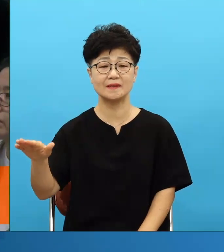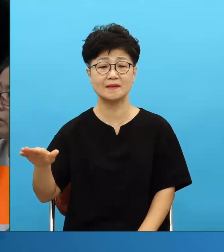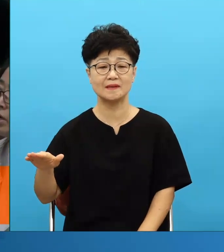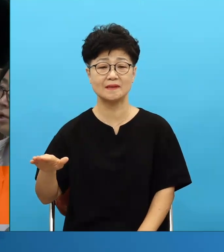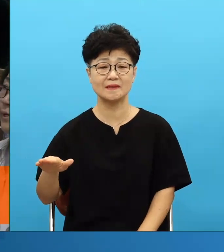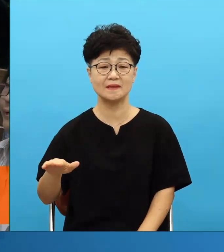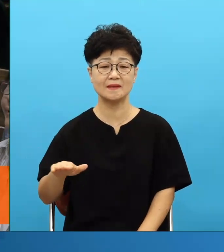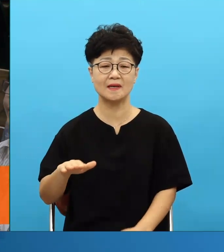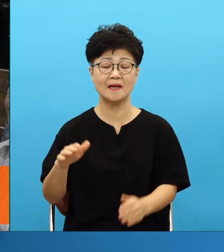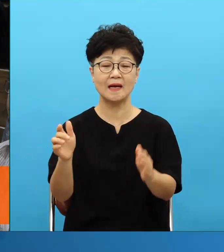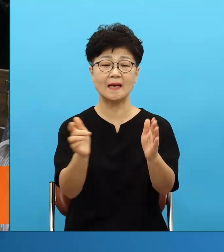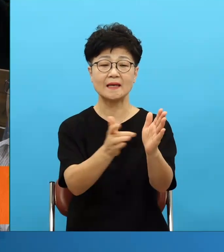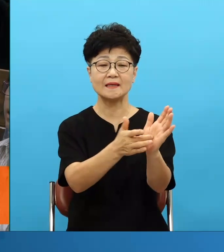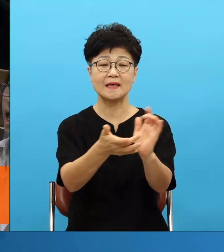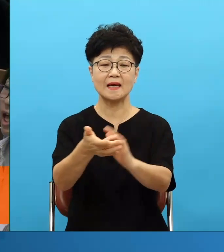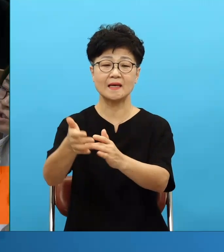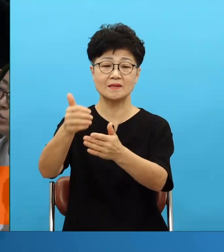우리를